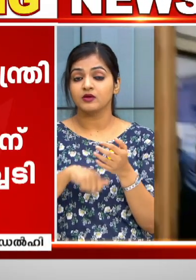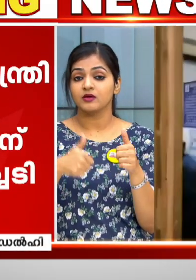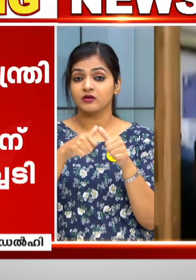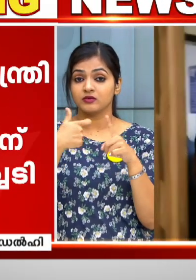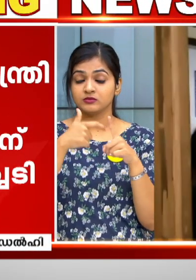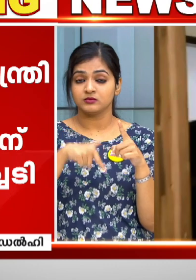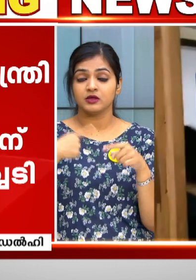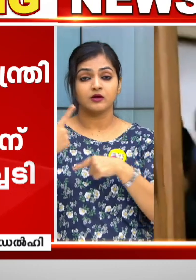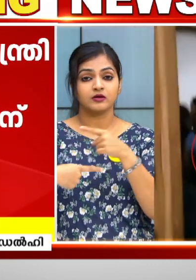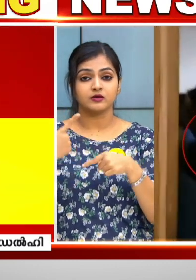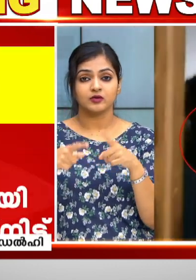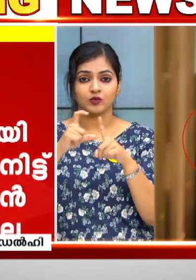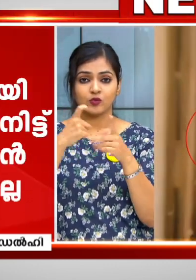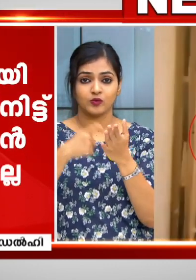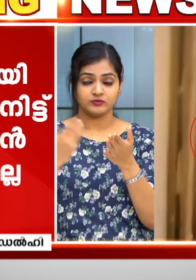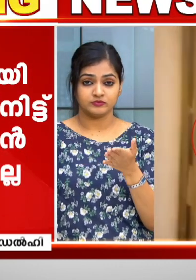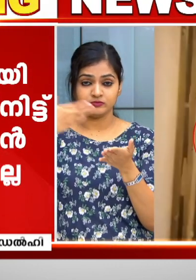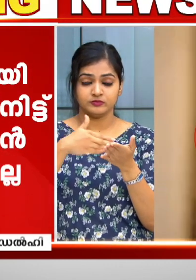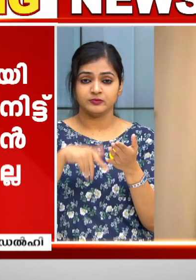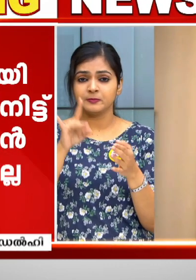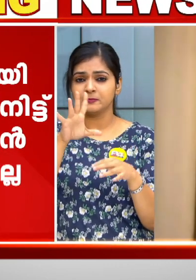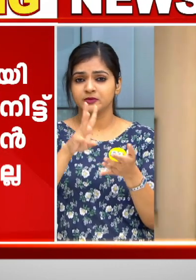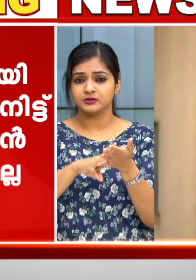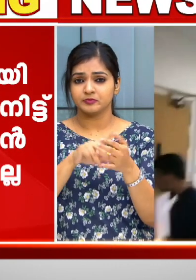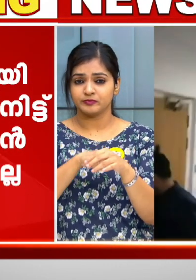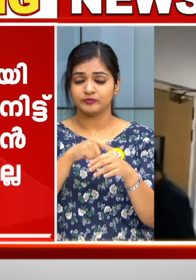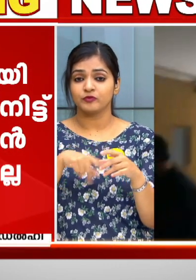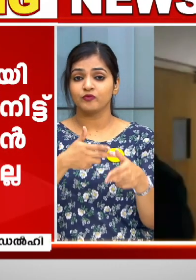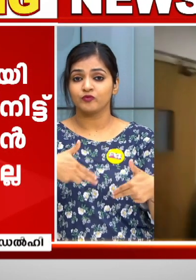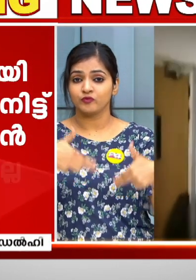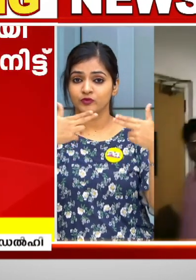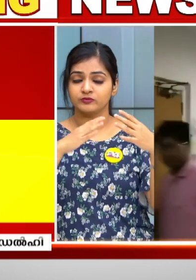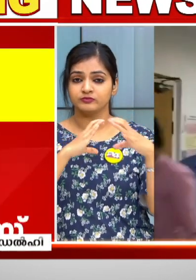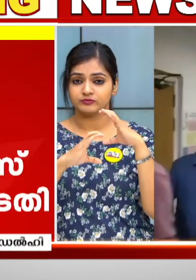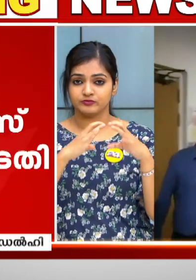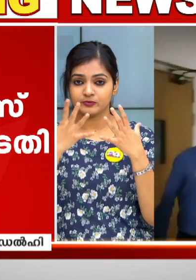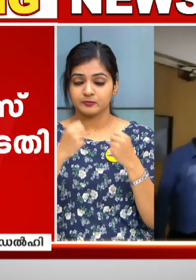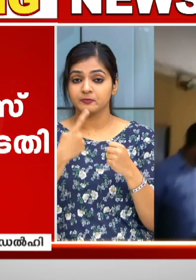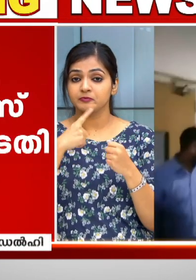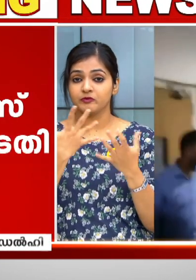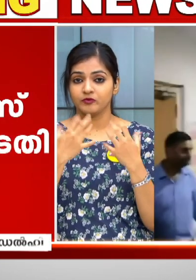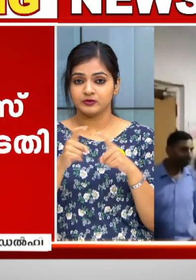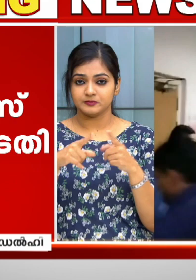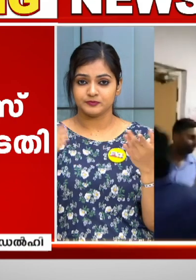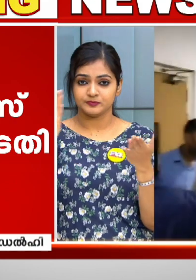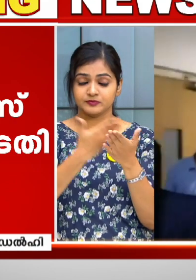എല്ലാ ദിവസവും ഒരു ഡോക്ടറുമായി 15 മിനിറ്റ് വീഡിയോ കോൺഫറൻസിലൂടെ സംസാരിക്കാൻ അനുവാദം വേണമെന്നും